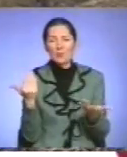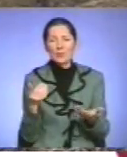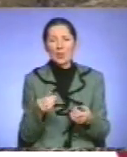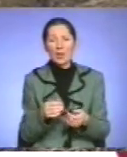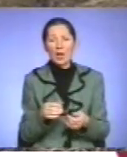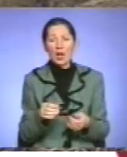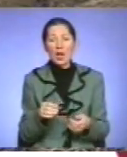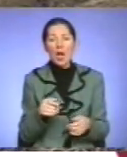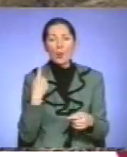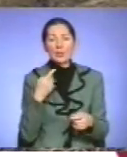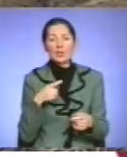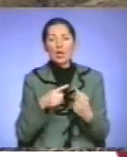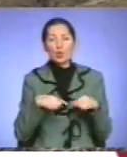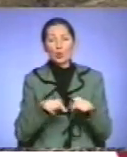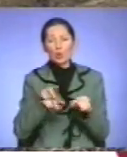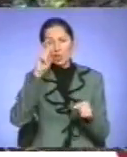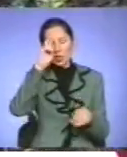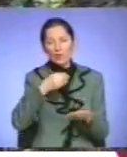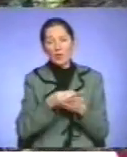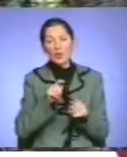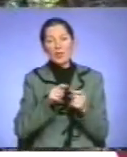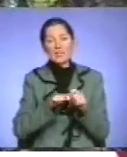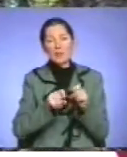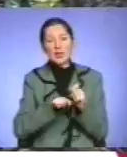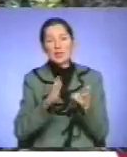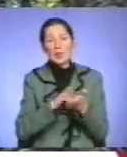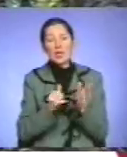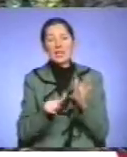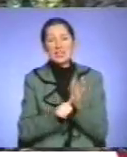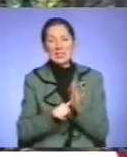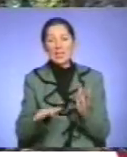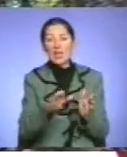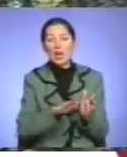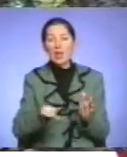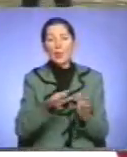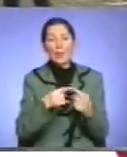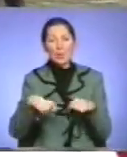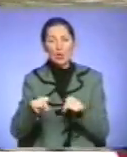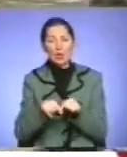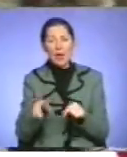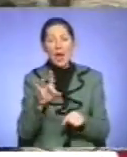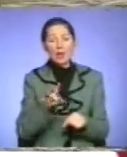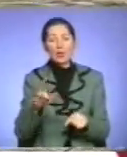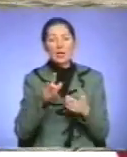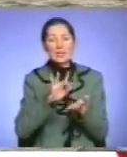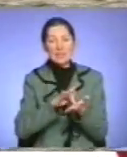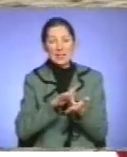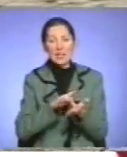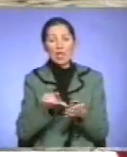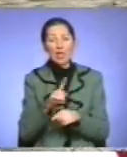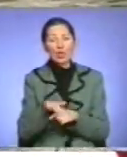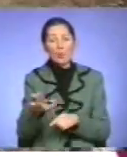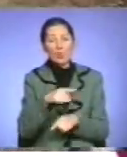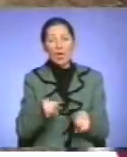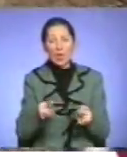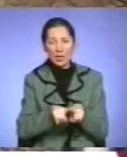Обласна структура Державної фінансової інспекції має 6 територіальних підрозділів у райцентрах Тернопільщини. Вони також долучилися до акції